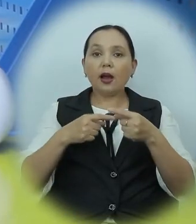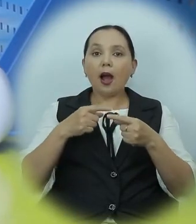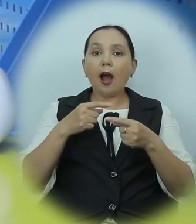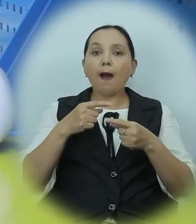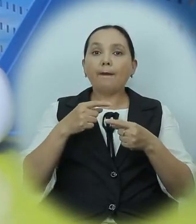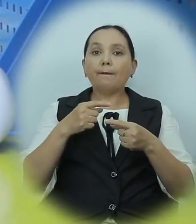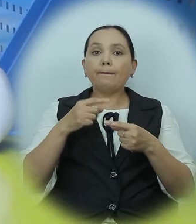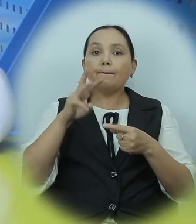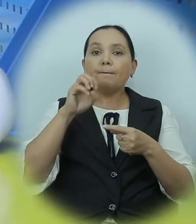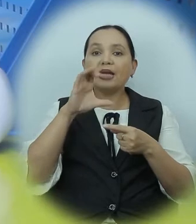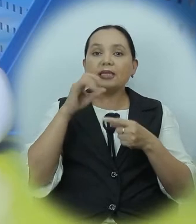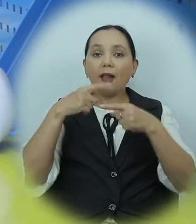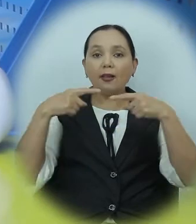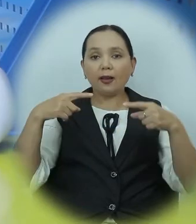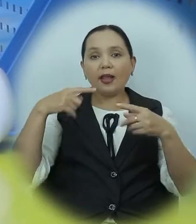masalliqni aralashtirib beradi.